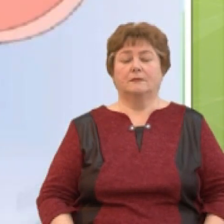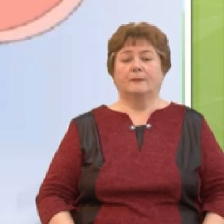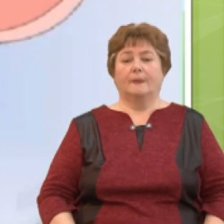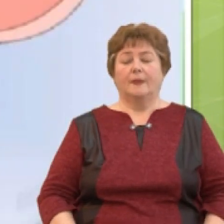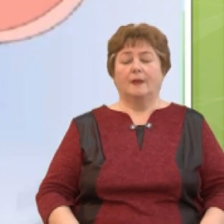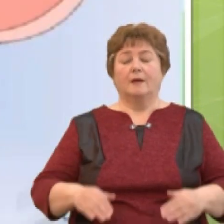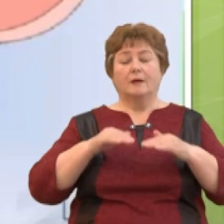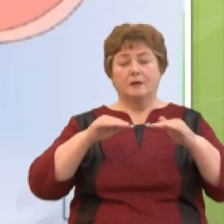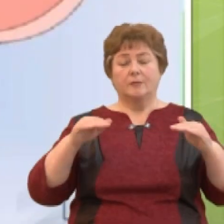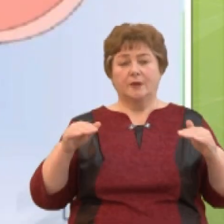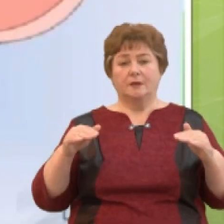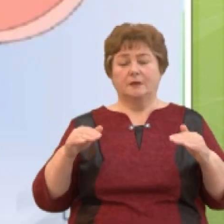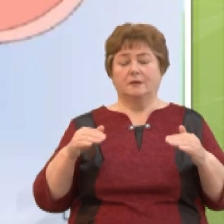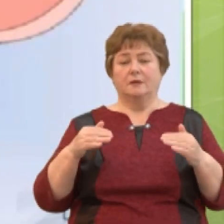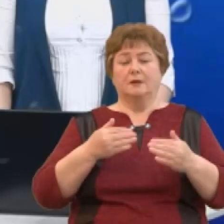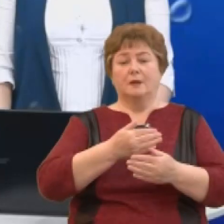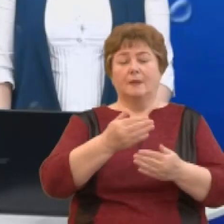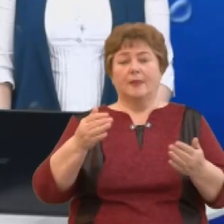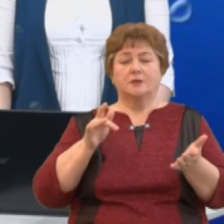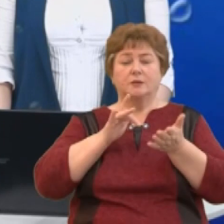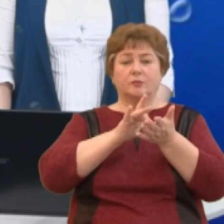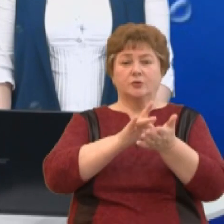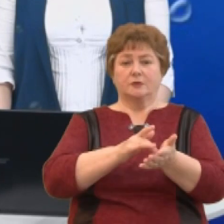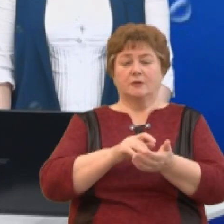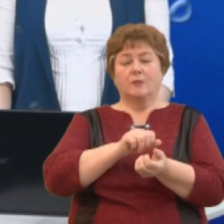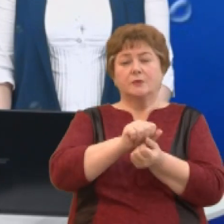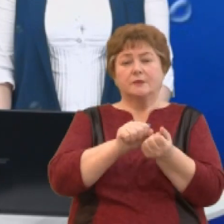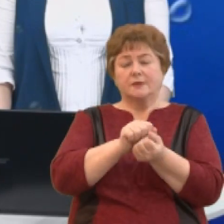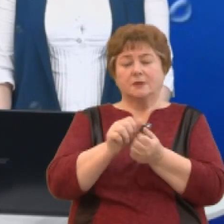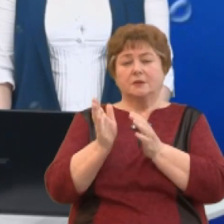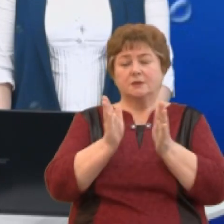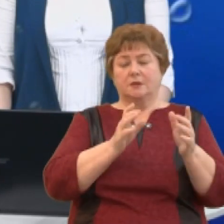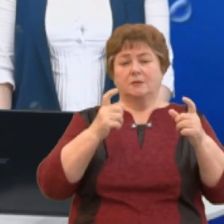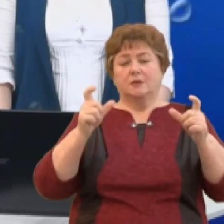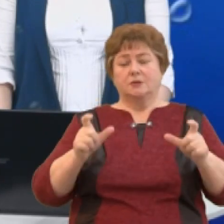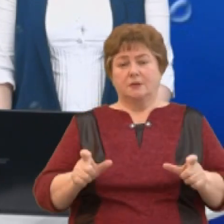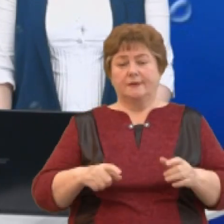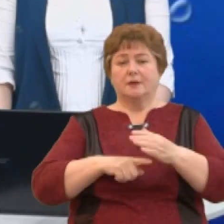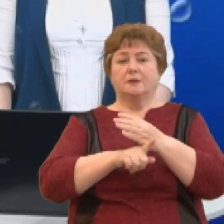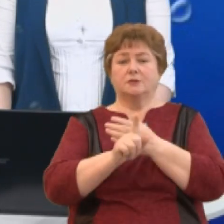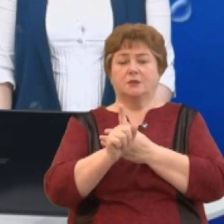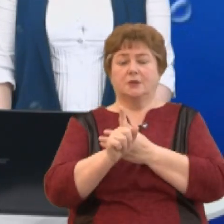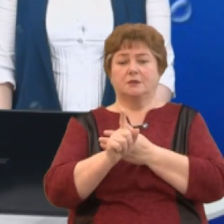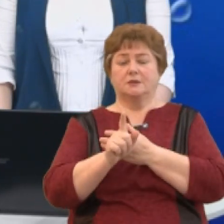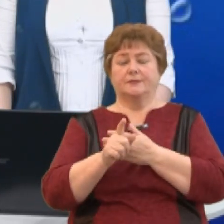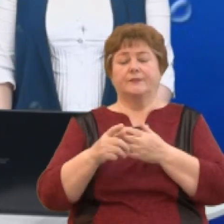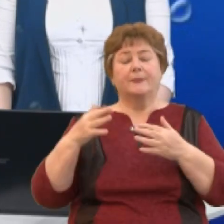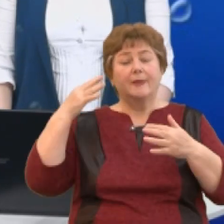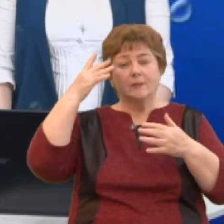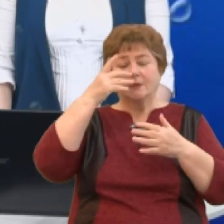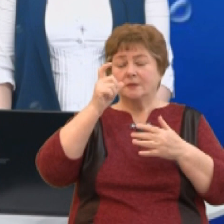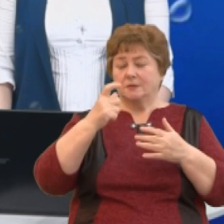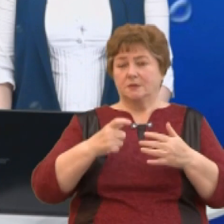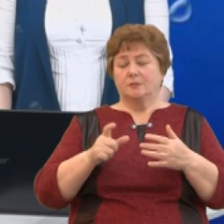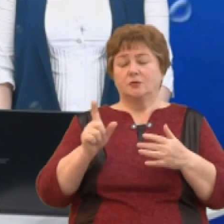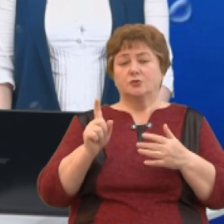Итак, ребята, наше путешествие по пищеварительной системе начинается. Представьте себе,